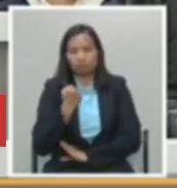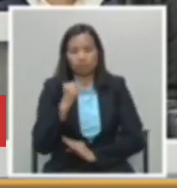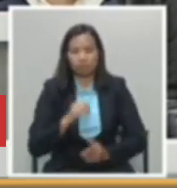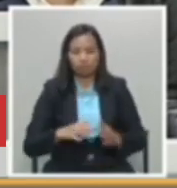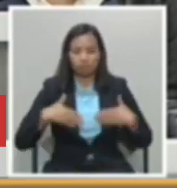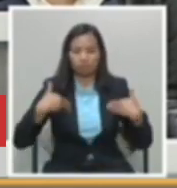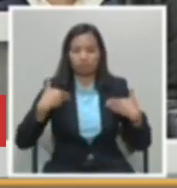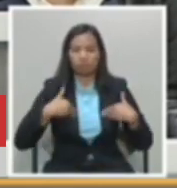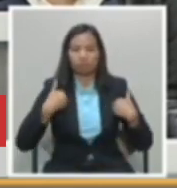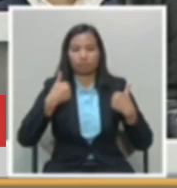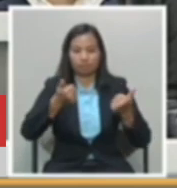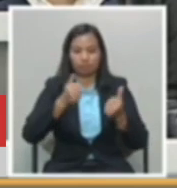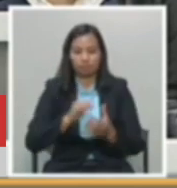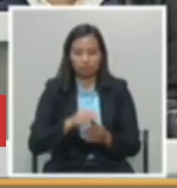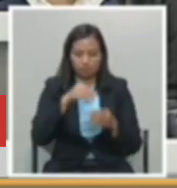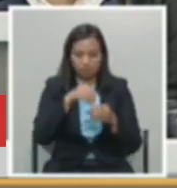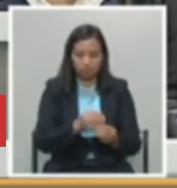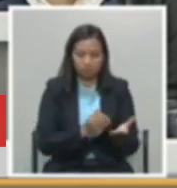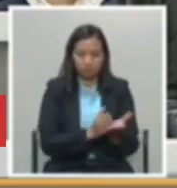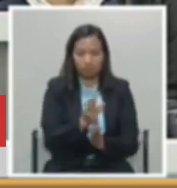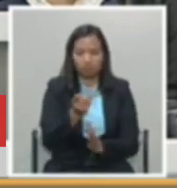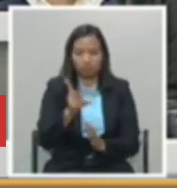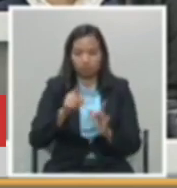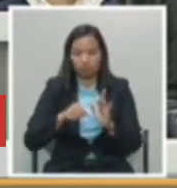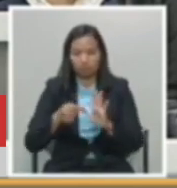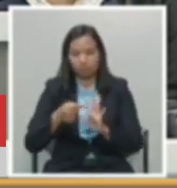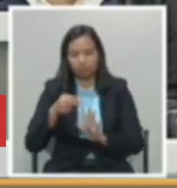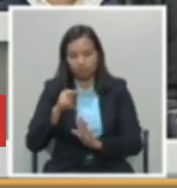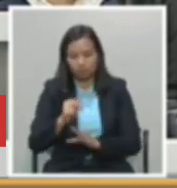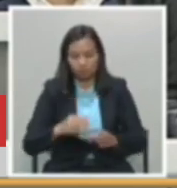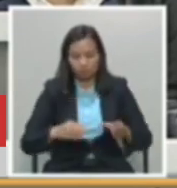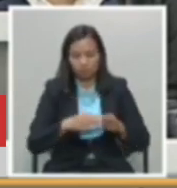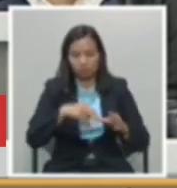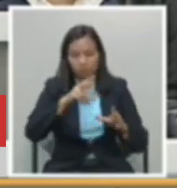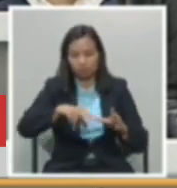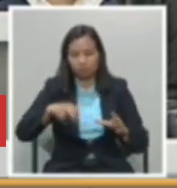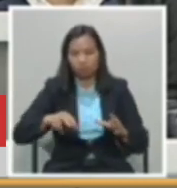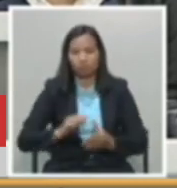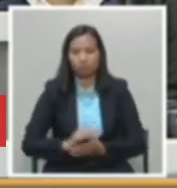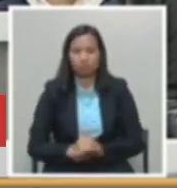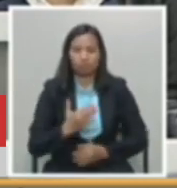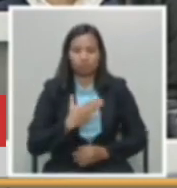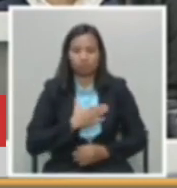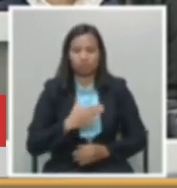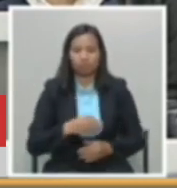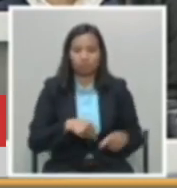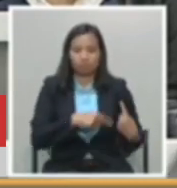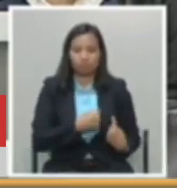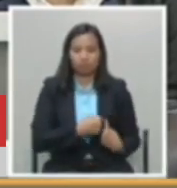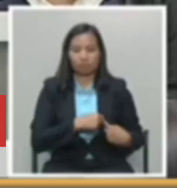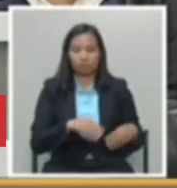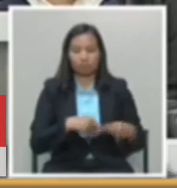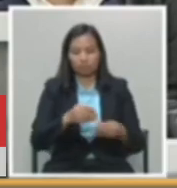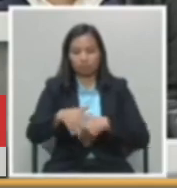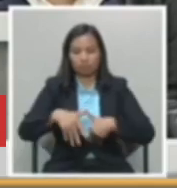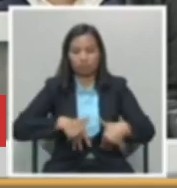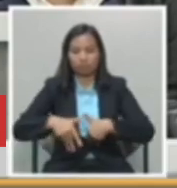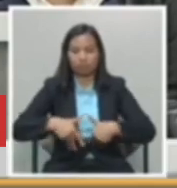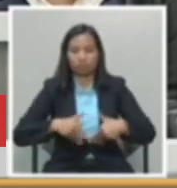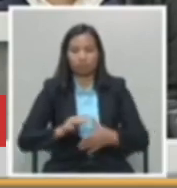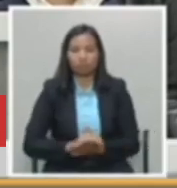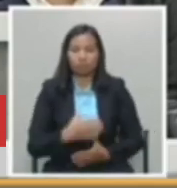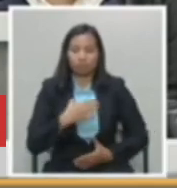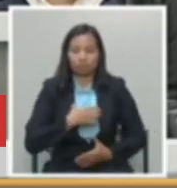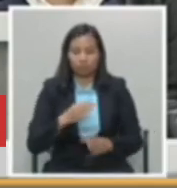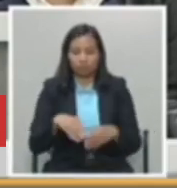สุขแม้ว่าจะอยู่ฝ่ายค้านอยู่พรรคเพื่อไทยแต่พรรคดิฉันก็คือหัวใจคือประชาชนนะคะย่อมอย